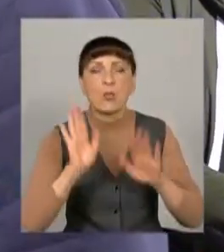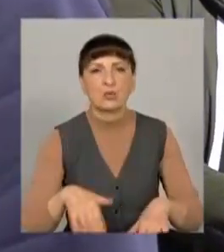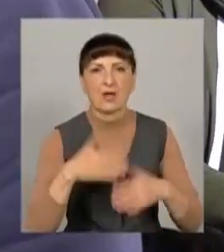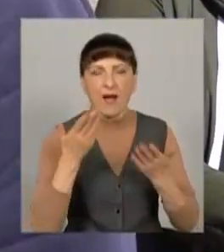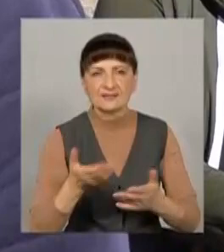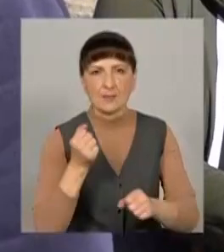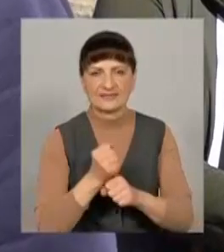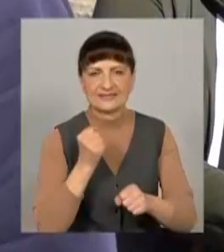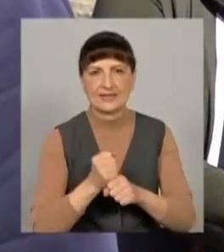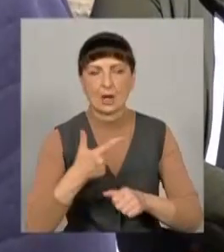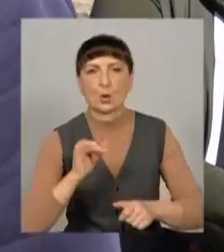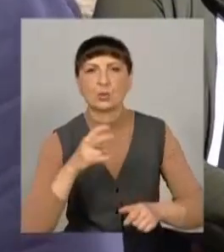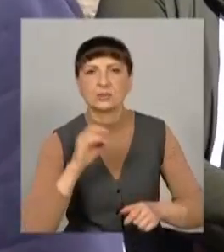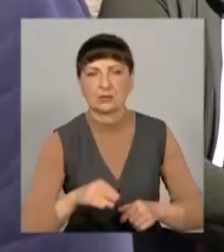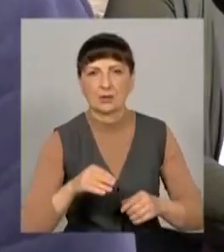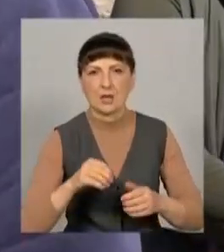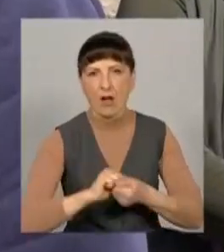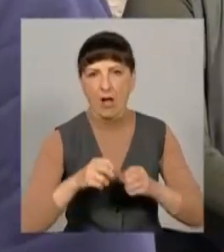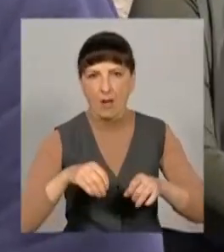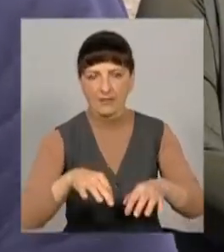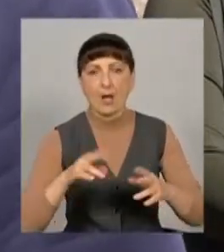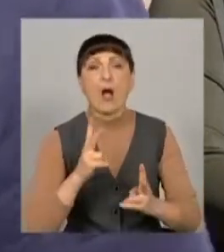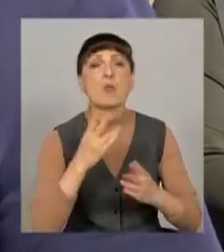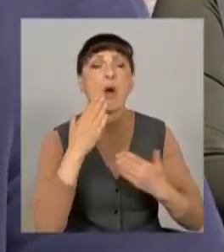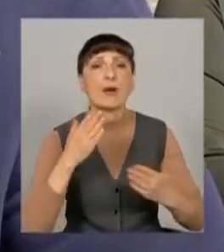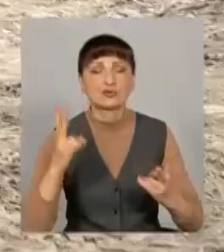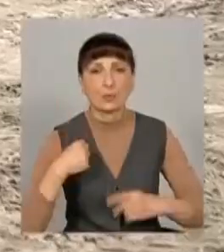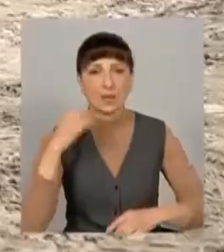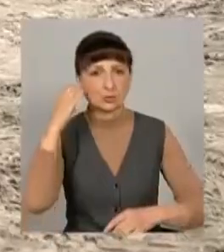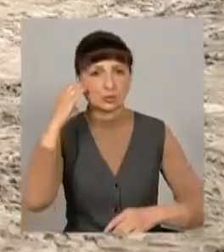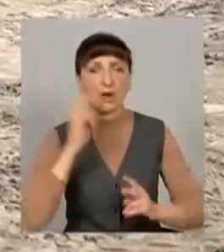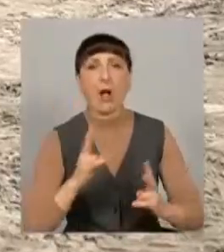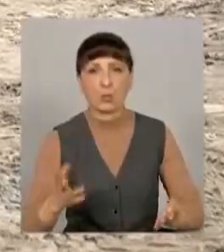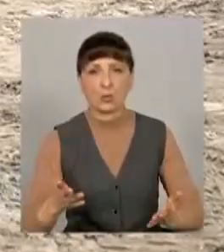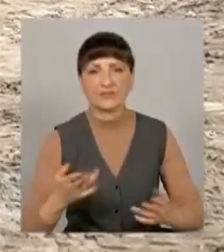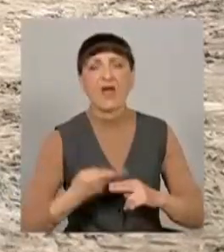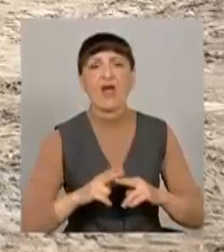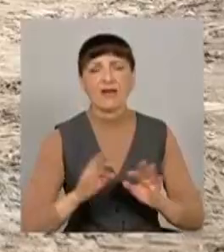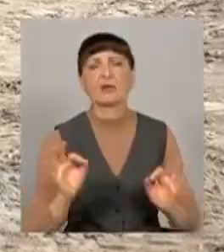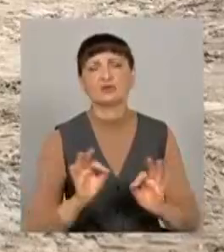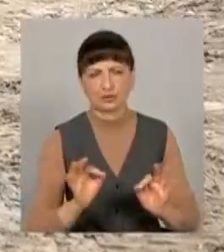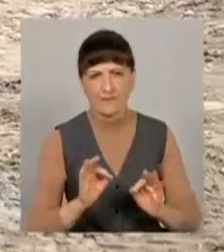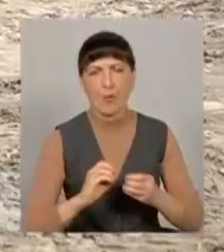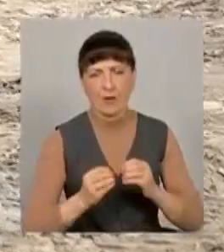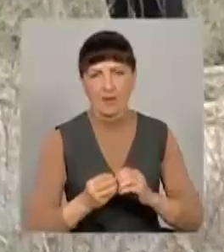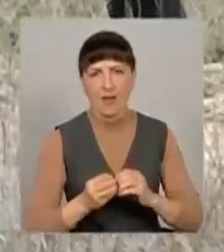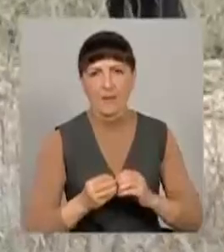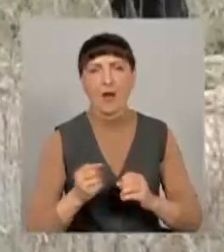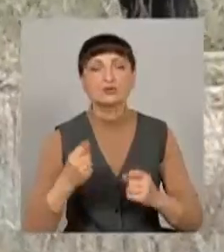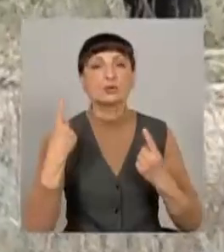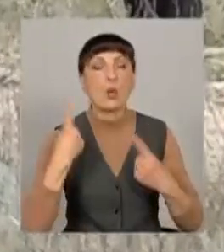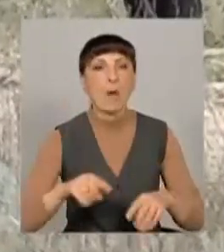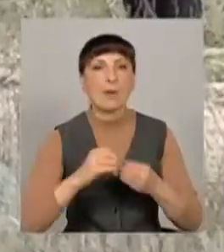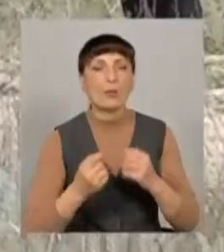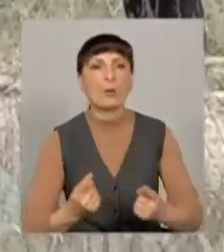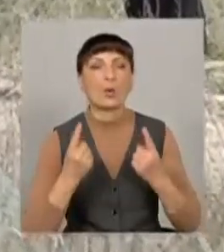бы грунтовую дорогу. Мы уже не знаем, кому обращаться, чтобы нас услышали. Но это лишь полбеды, говорят сельчане. По словам людей, имеется